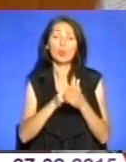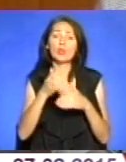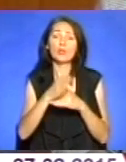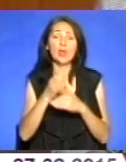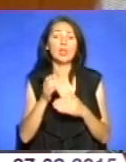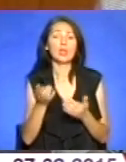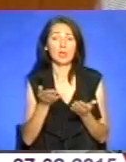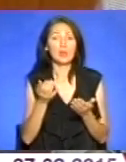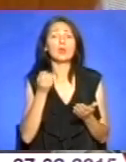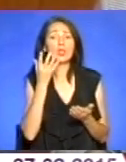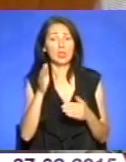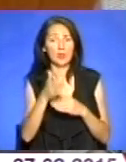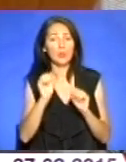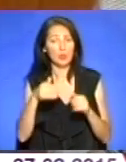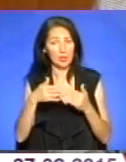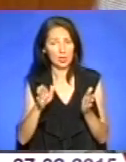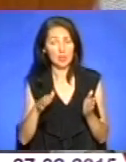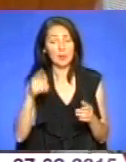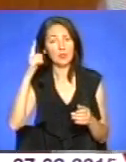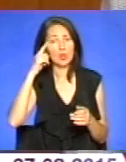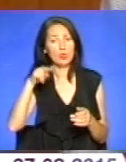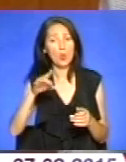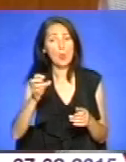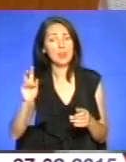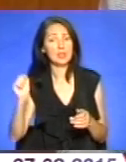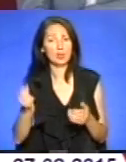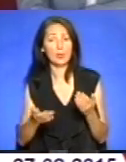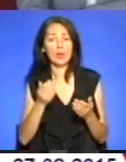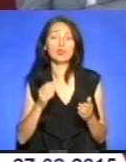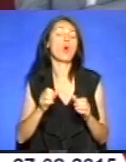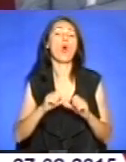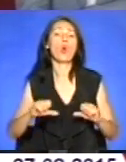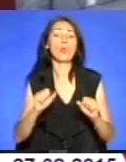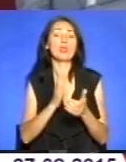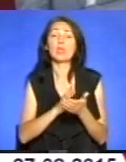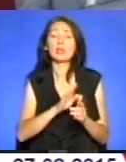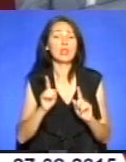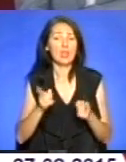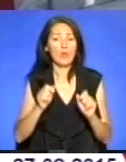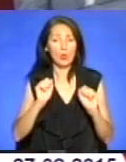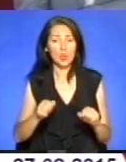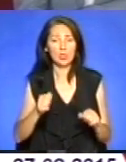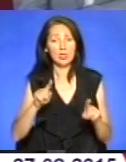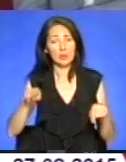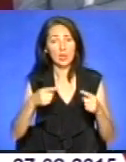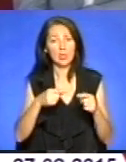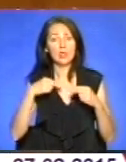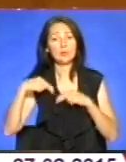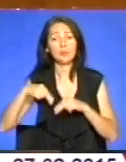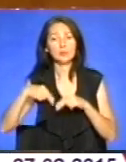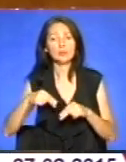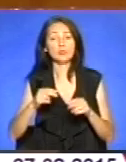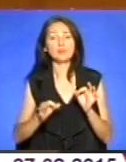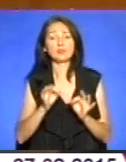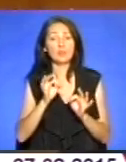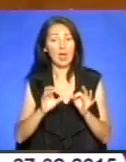відчинитися. На думку Андрія Присяжного, якщо примирна комісія є недієвою, можна створити трудовий арбітраж, щоб залучити до спору